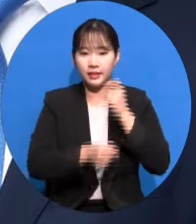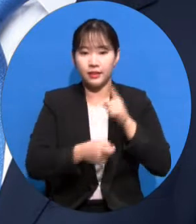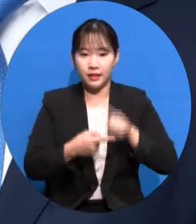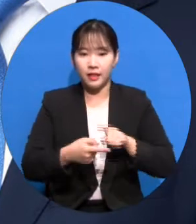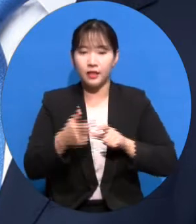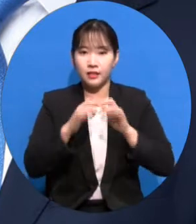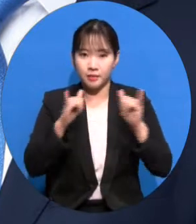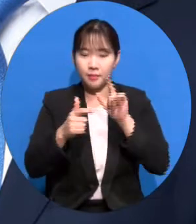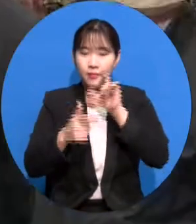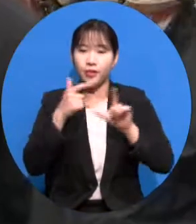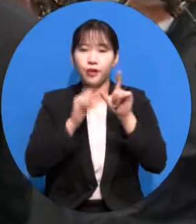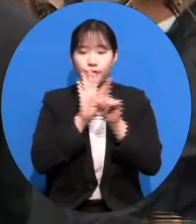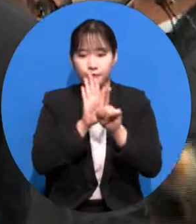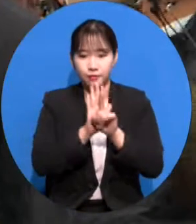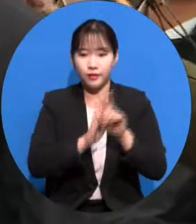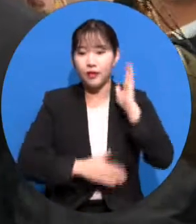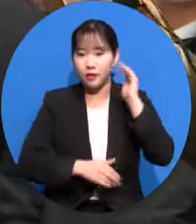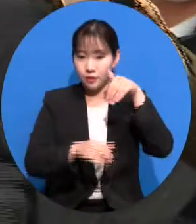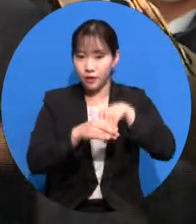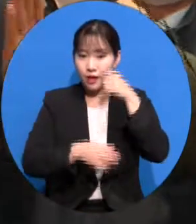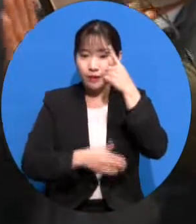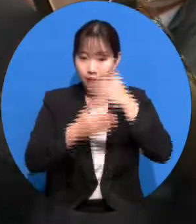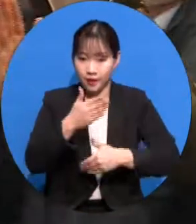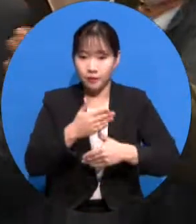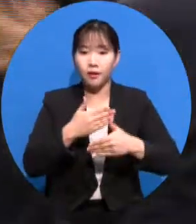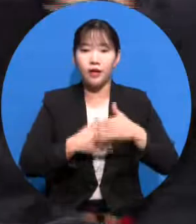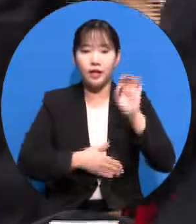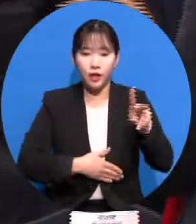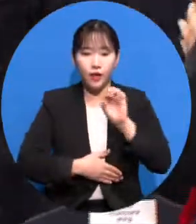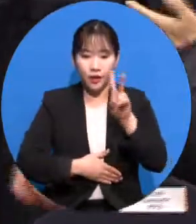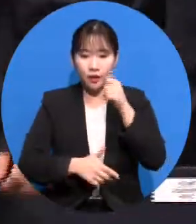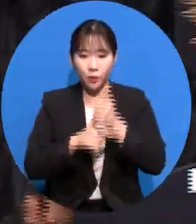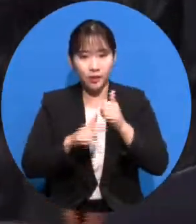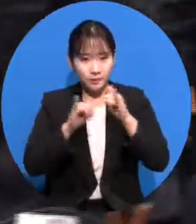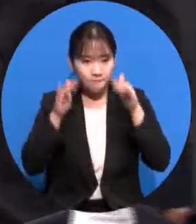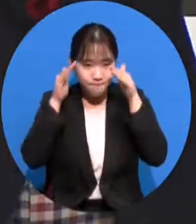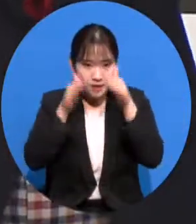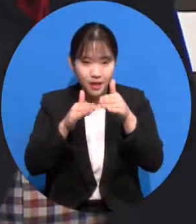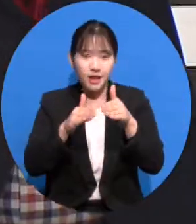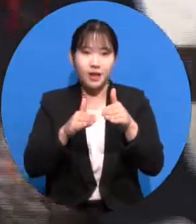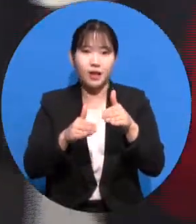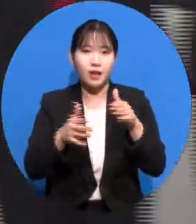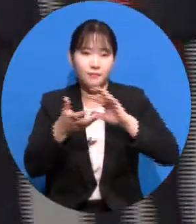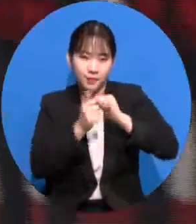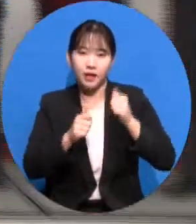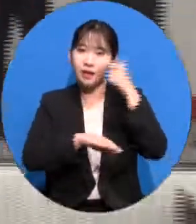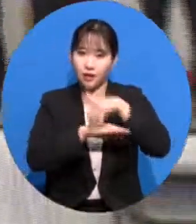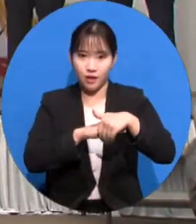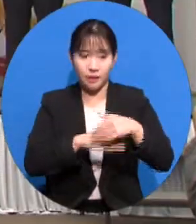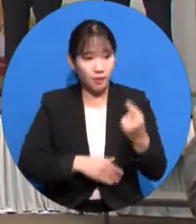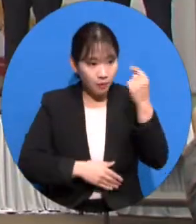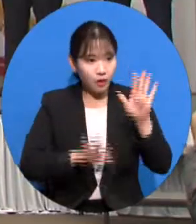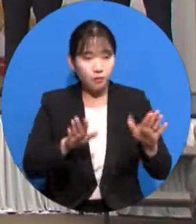좀 주민들께 다시 한번. 대선이 한 달 앞으로 다가오면서 여야의 호남 총력전이 예고된 가운데 이르면 이번